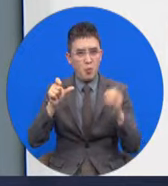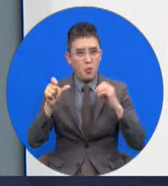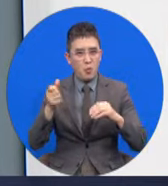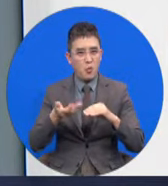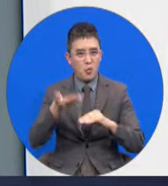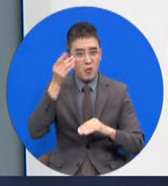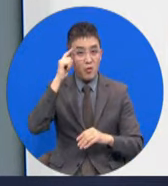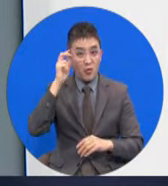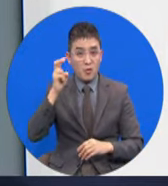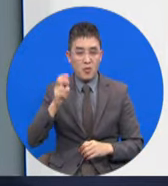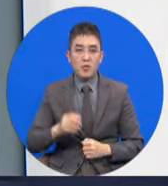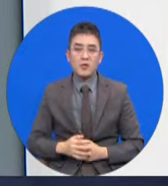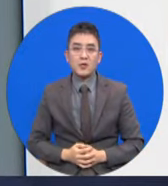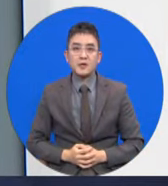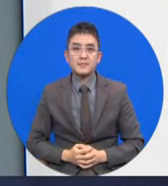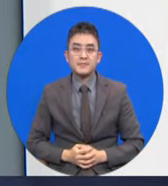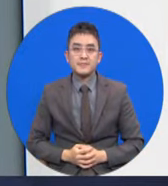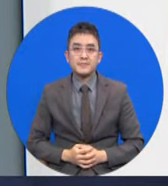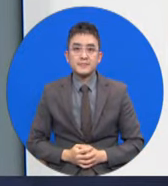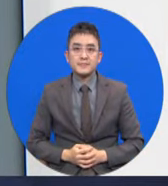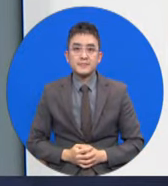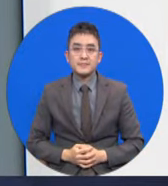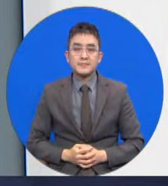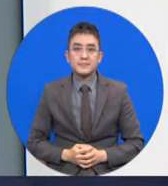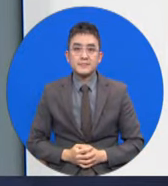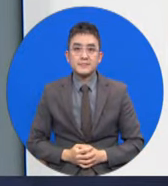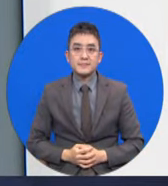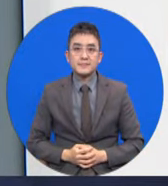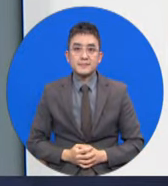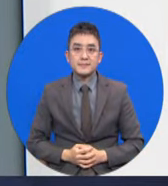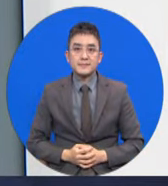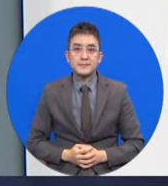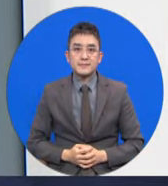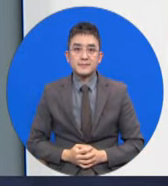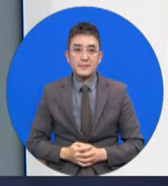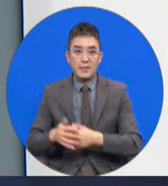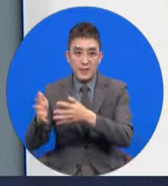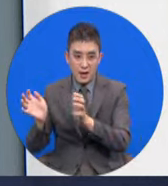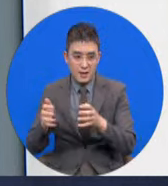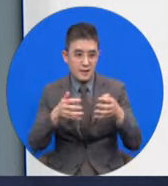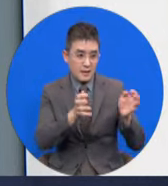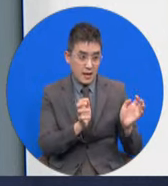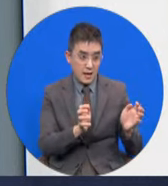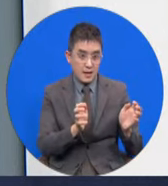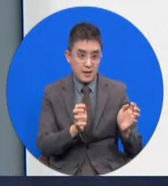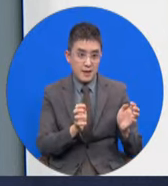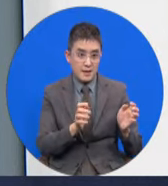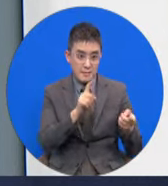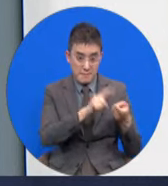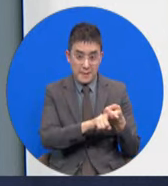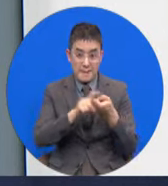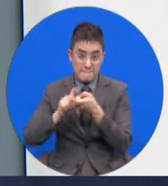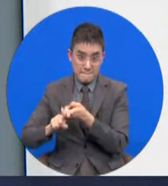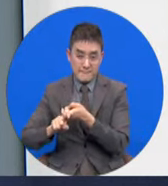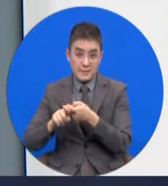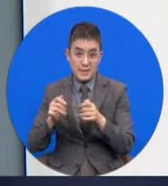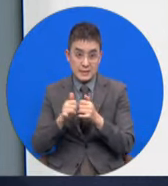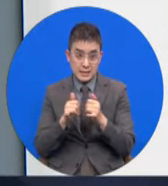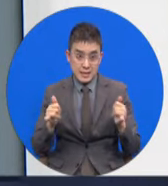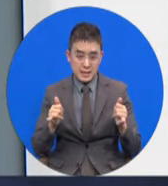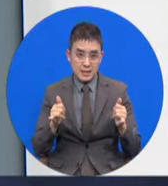추산으로는요. 그래서 이제 어찌됐든 앞서 말씀드린 것처럼 각 당의 지지자들이 얼마나 투표장에